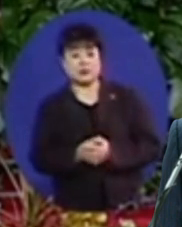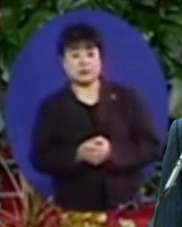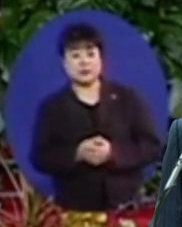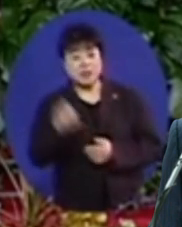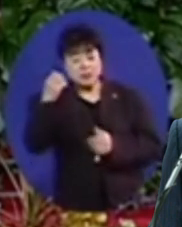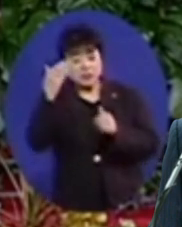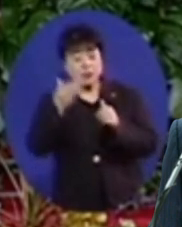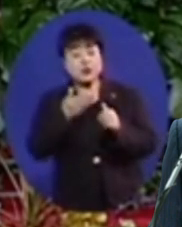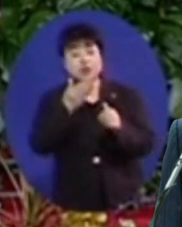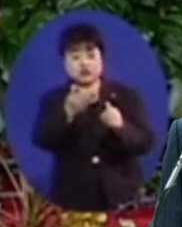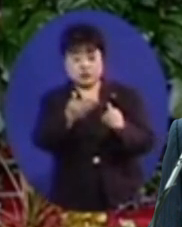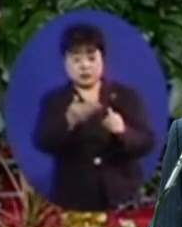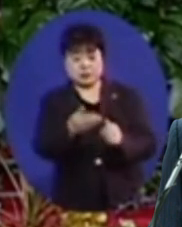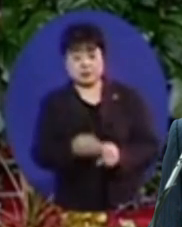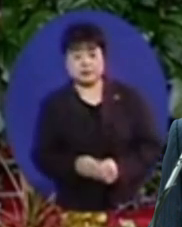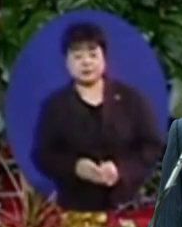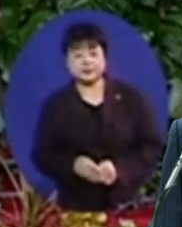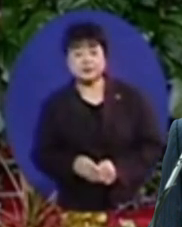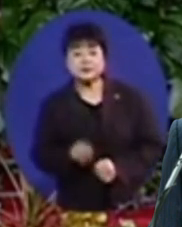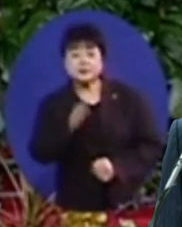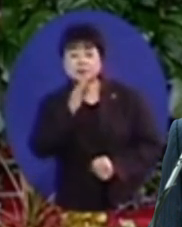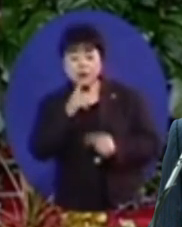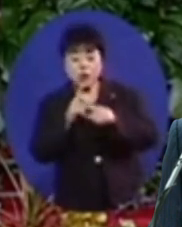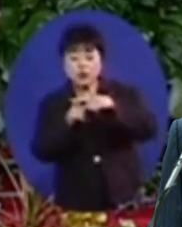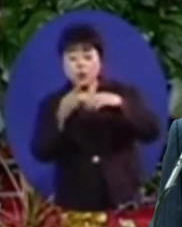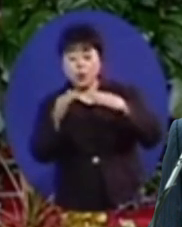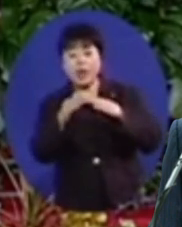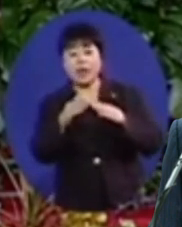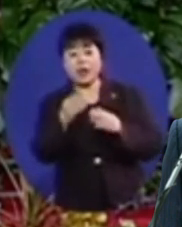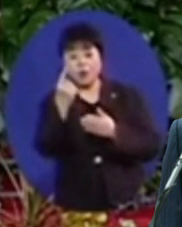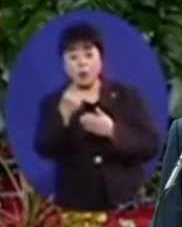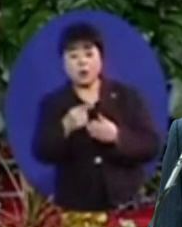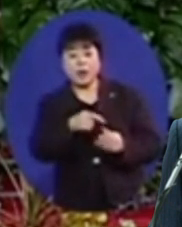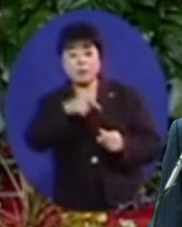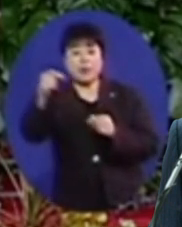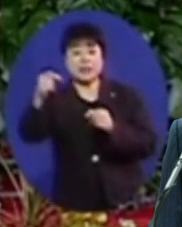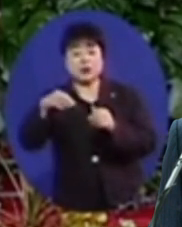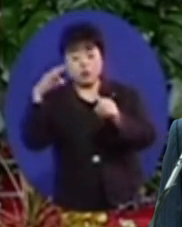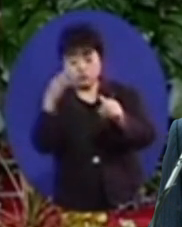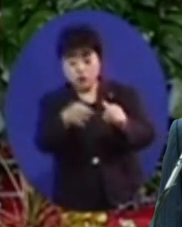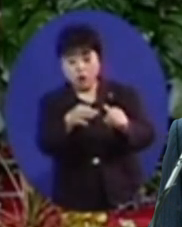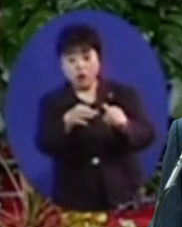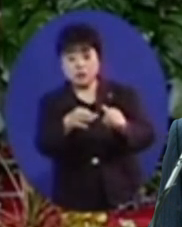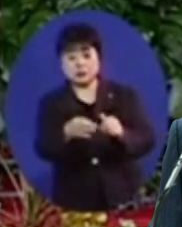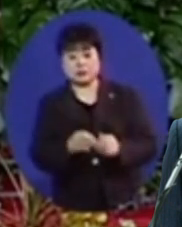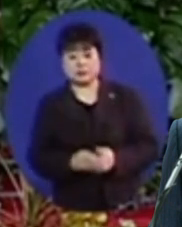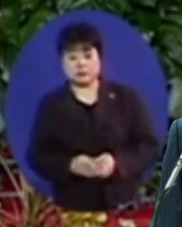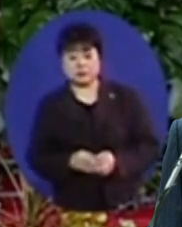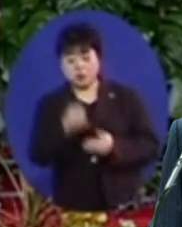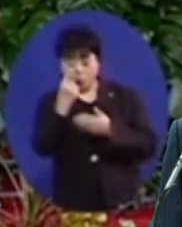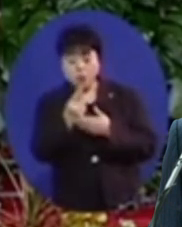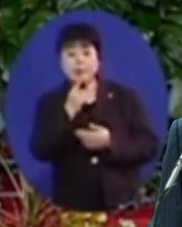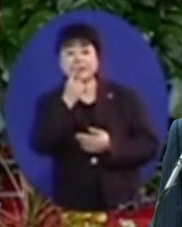성령을 보내셔서 여러분을 택해놓고 때가 오면 불러서 성도가 되게 한 것입니다.